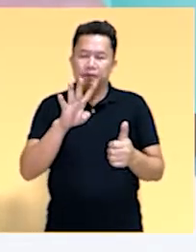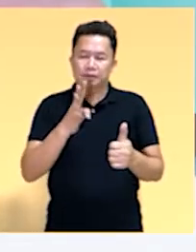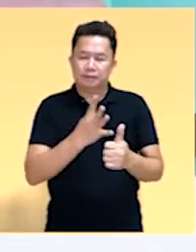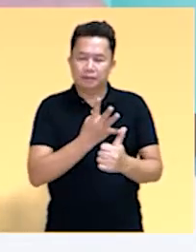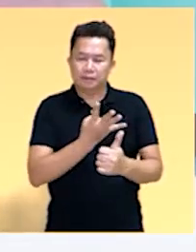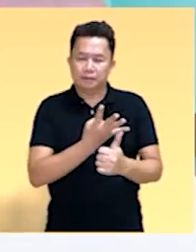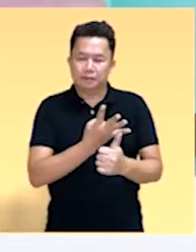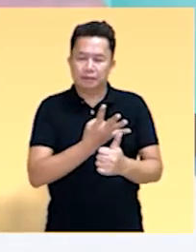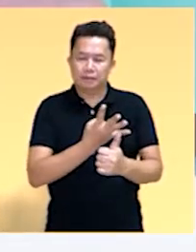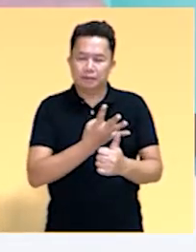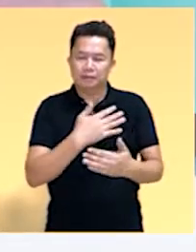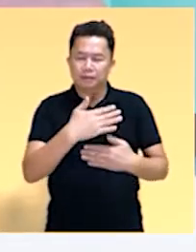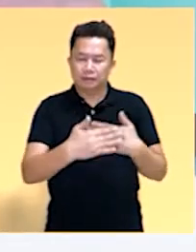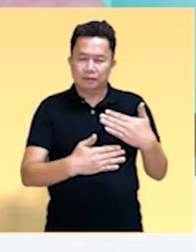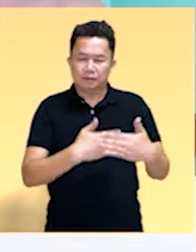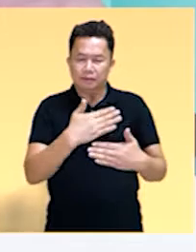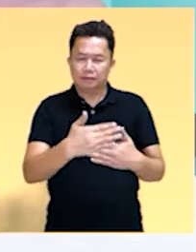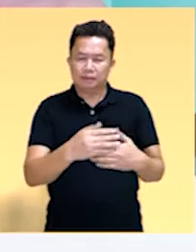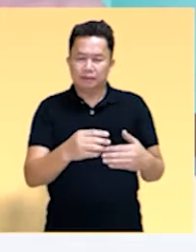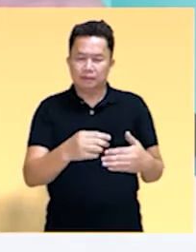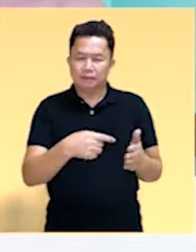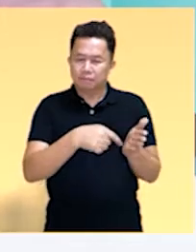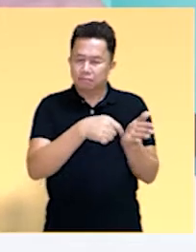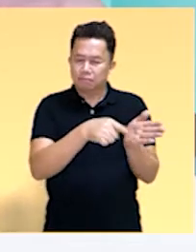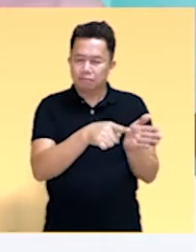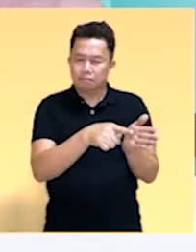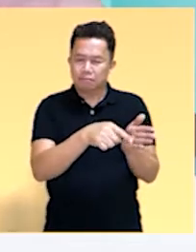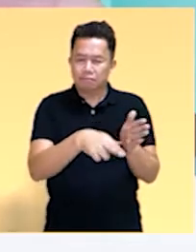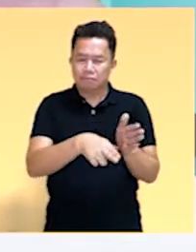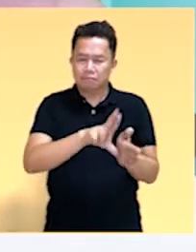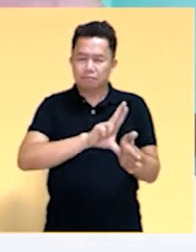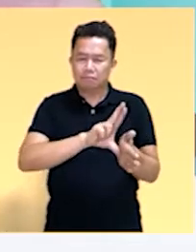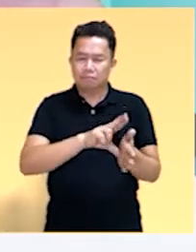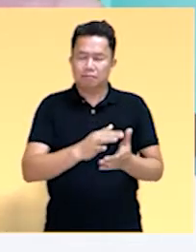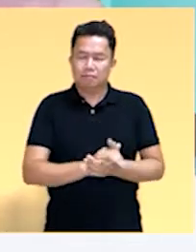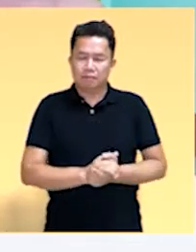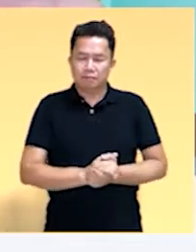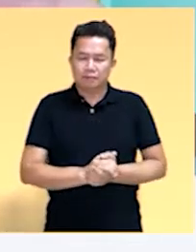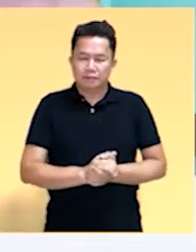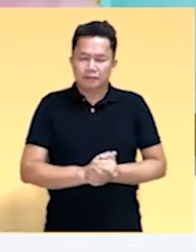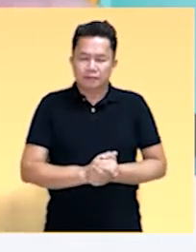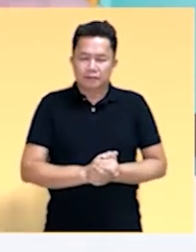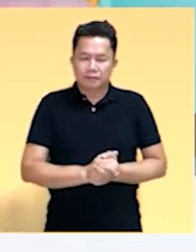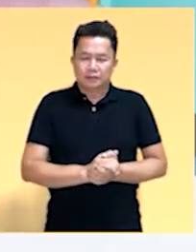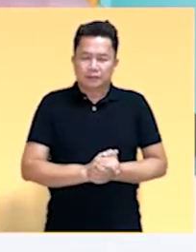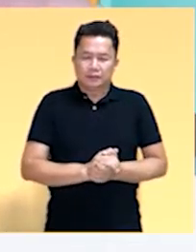Ikaapat na hakbang. Check or look back.